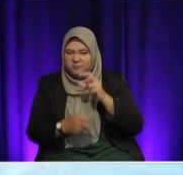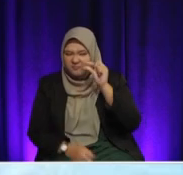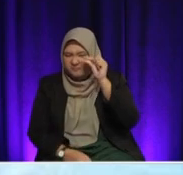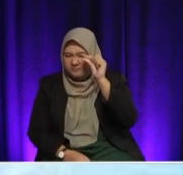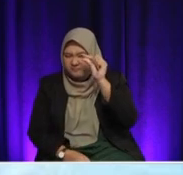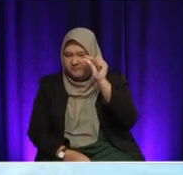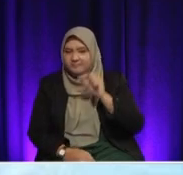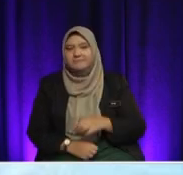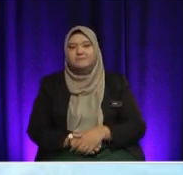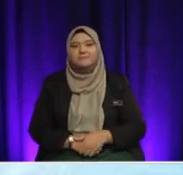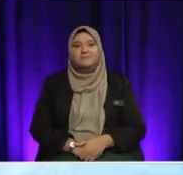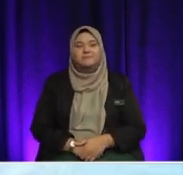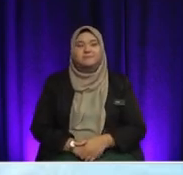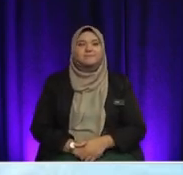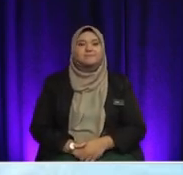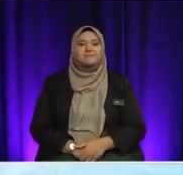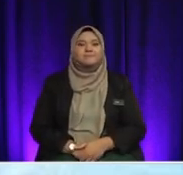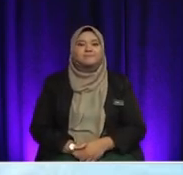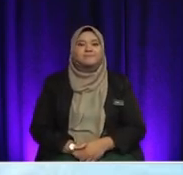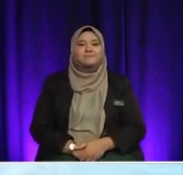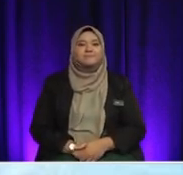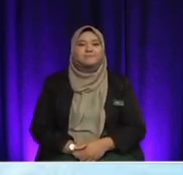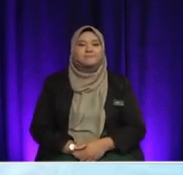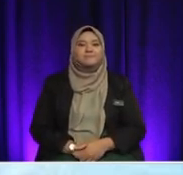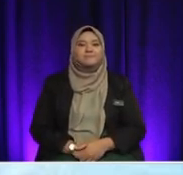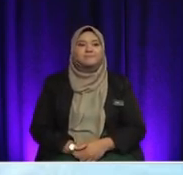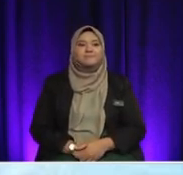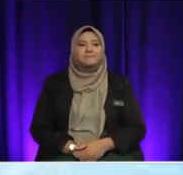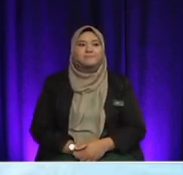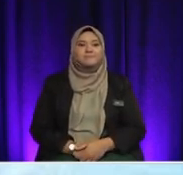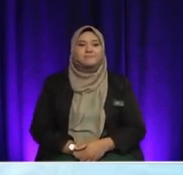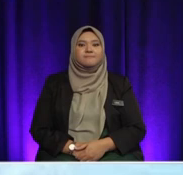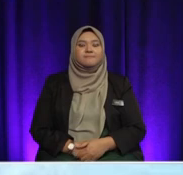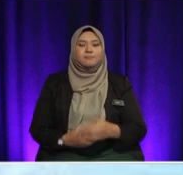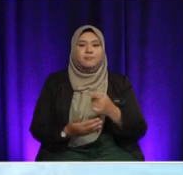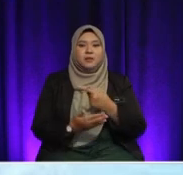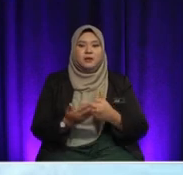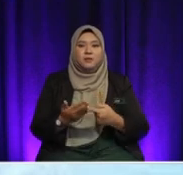Okey? Baik. Sekarang kita keluarkan maklumat. Maklumat yang kita ada, kita dah ada kos projek